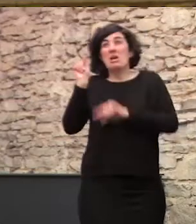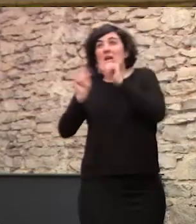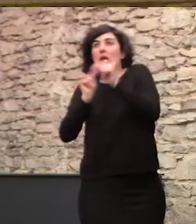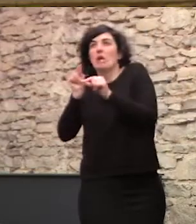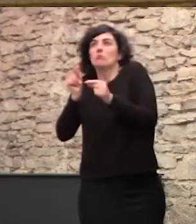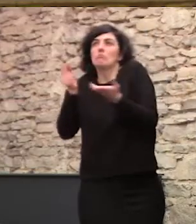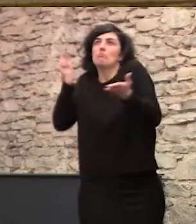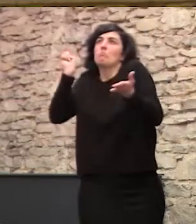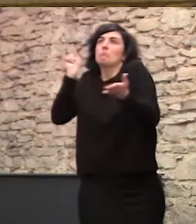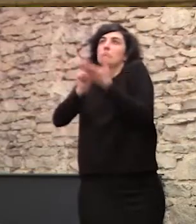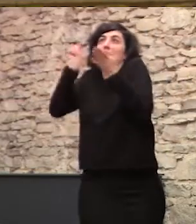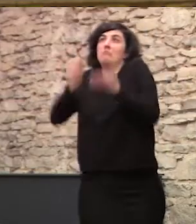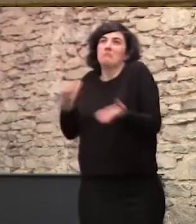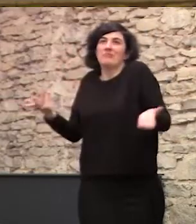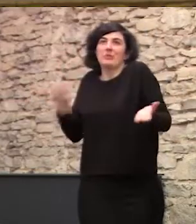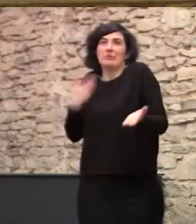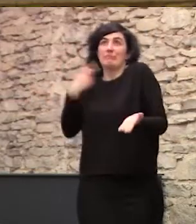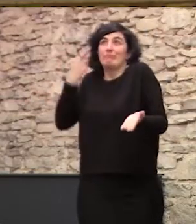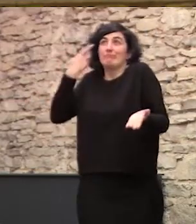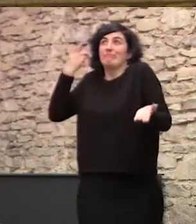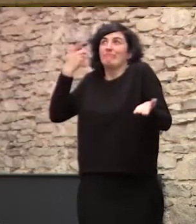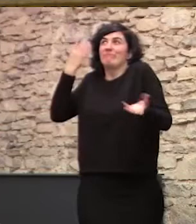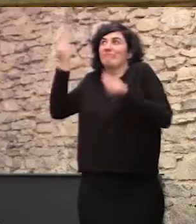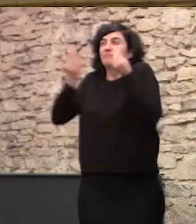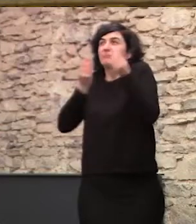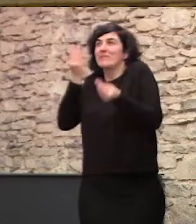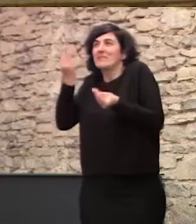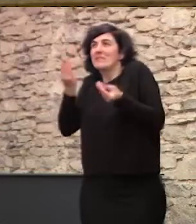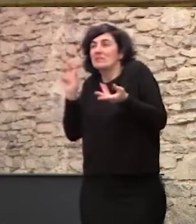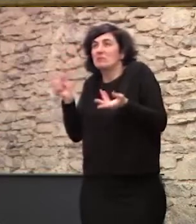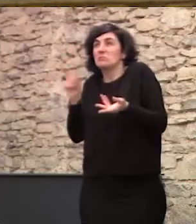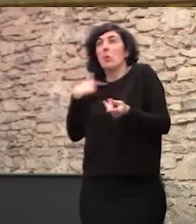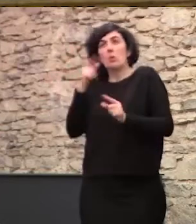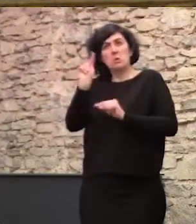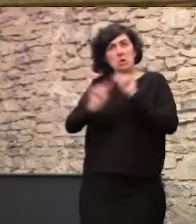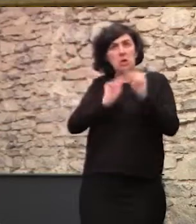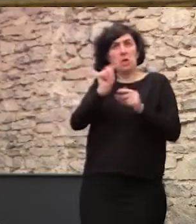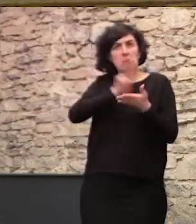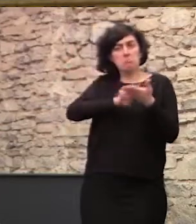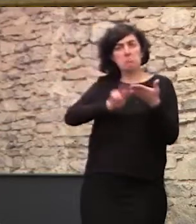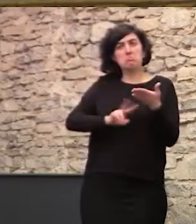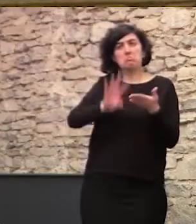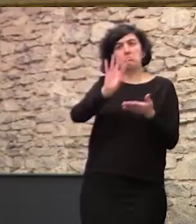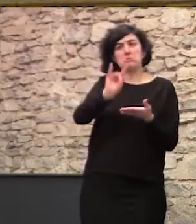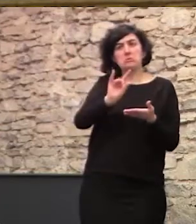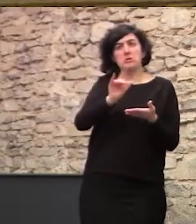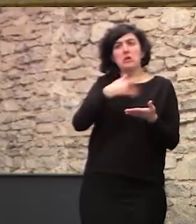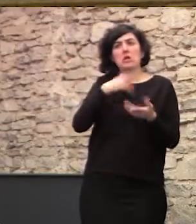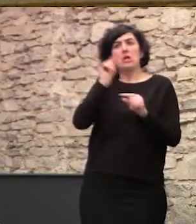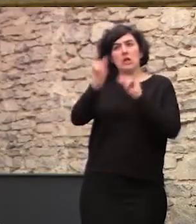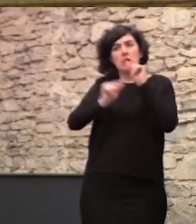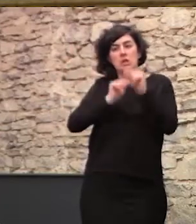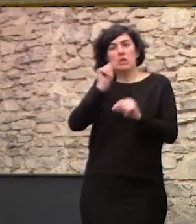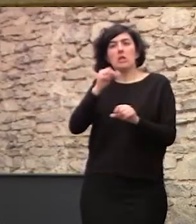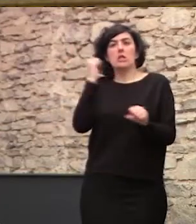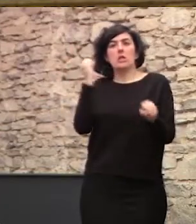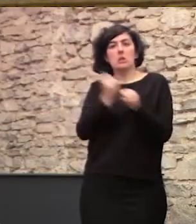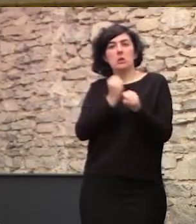hola egin nuen. Bai, ez, irakurtzen ditut kritikak. Eta iruditzait kritikarien lana